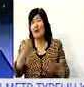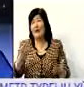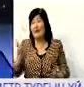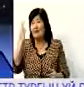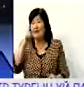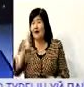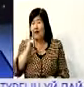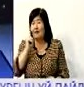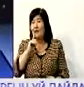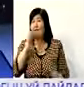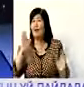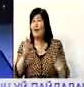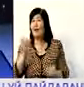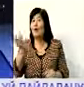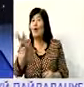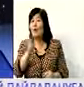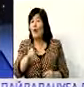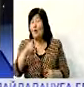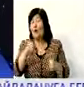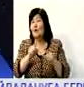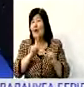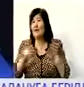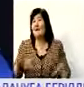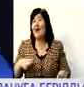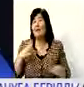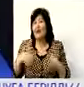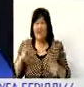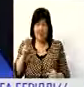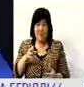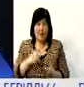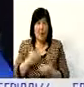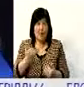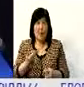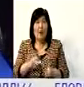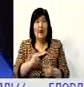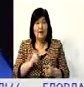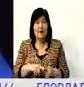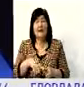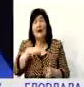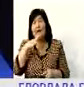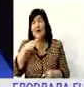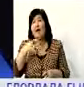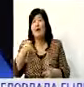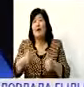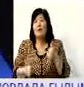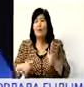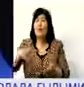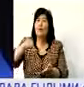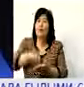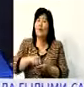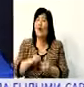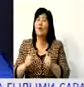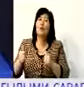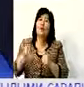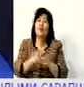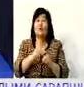Талантты жастардан құрылған сарын тобы бұл конкурсқа ерекше дайындықпен келіпті. Бұған дейін де талай өнер додаларына қатысып, топ жарып